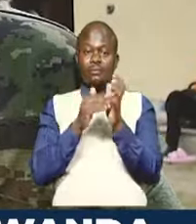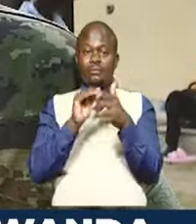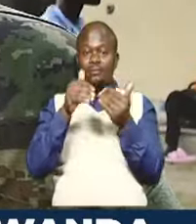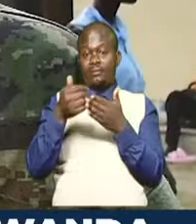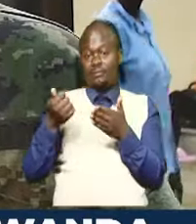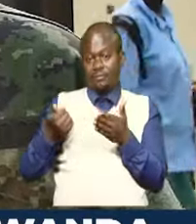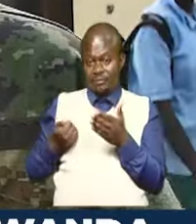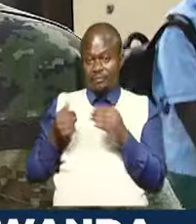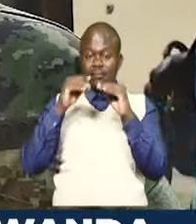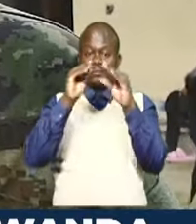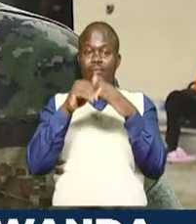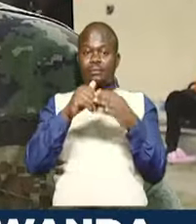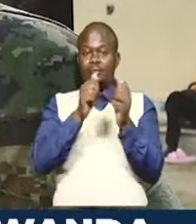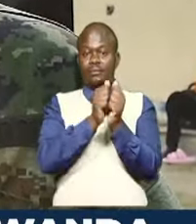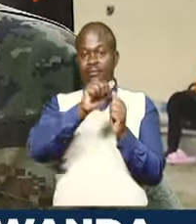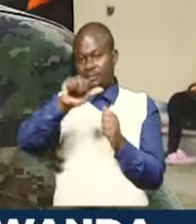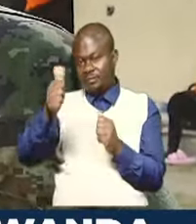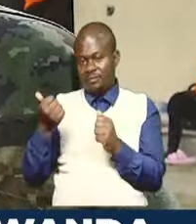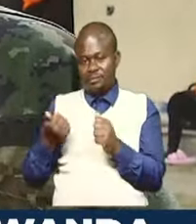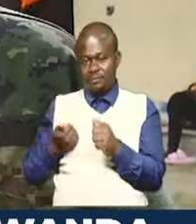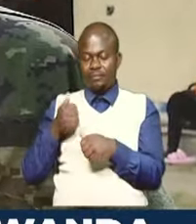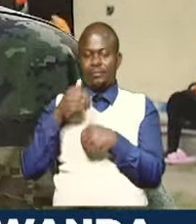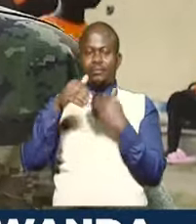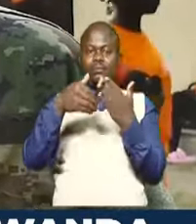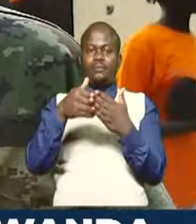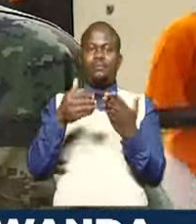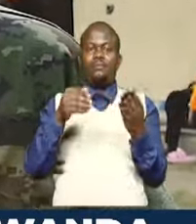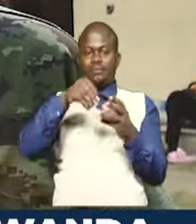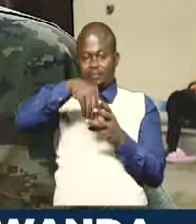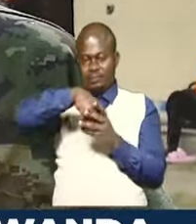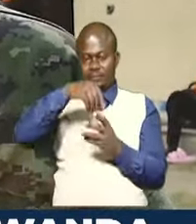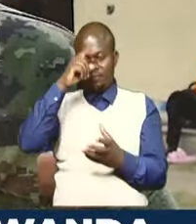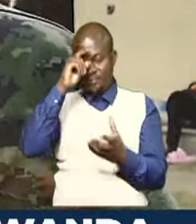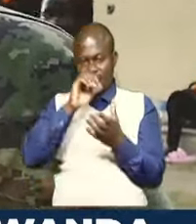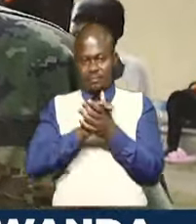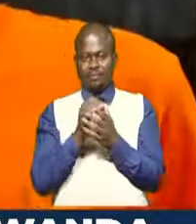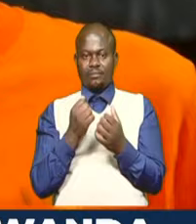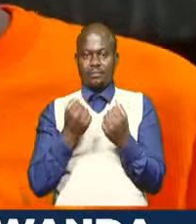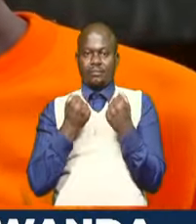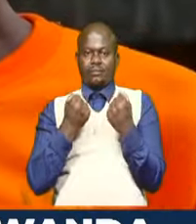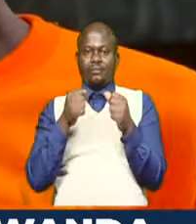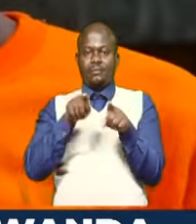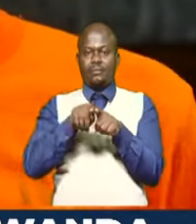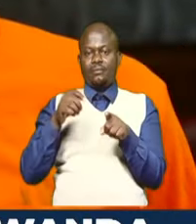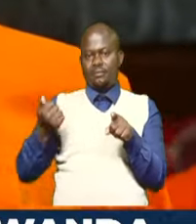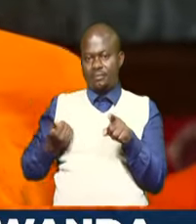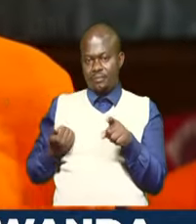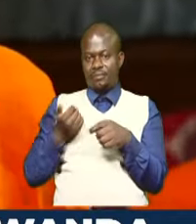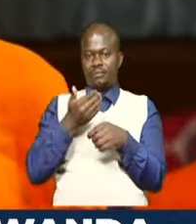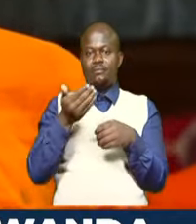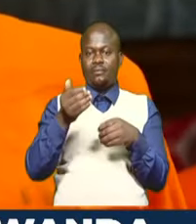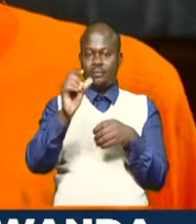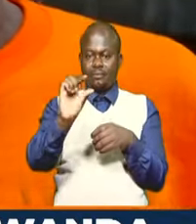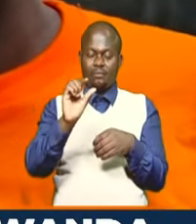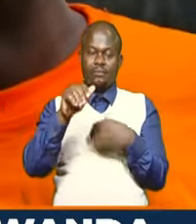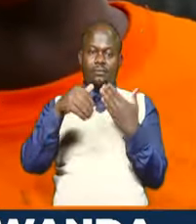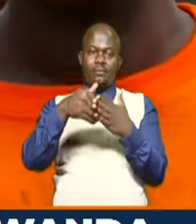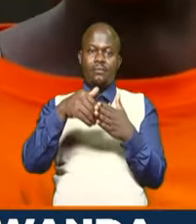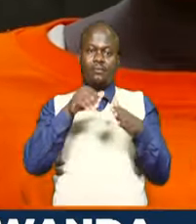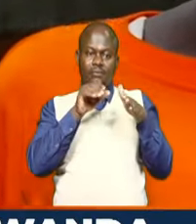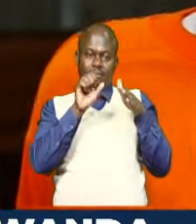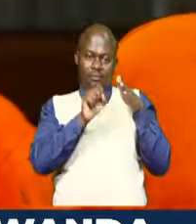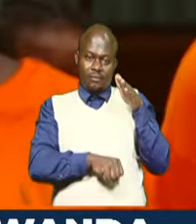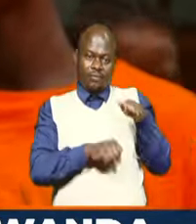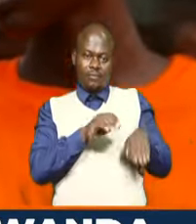n'abakobwa bigishwa n'abandi bakobwa ibyo bibarimamo icyizere nk'abakobwa abana batoya bo muri South Sudan